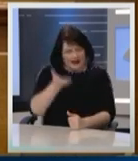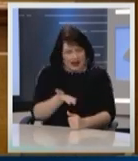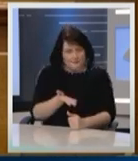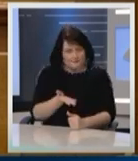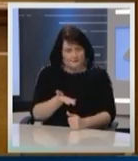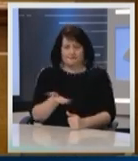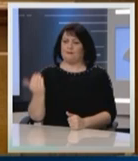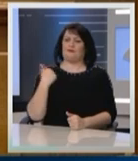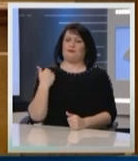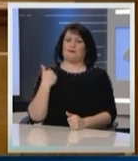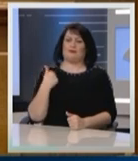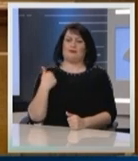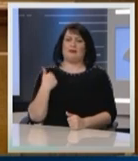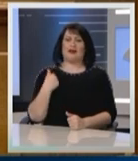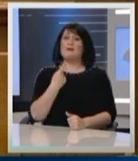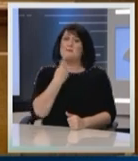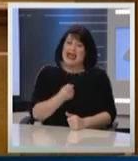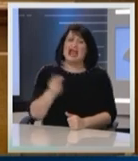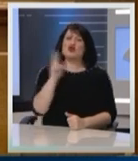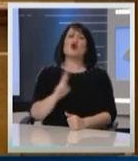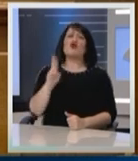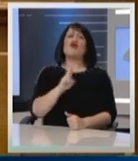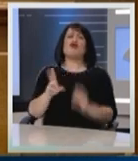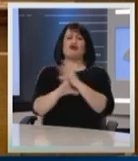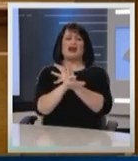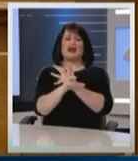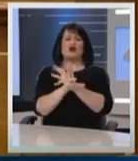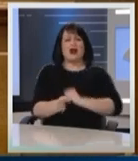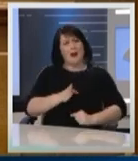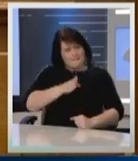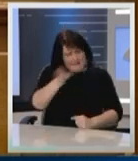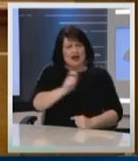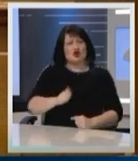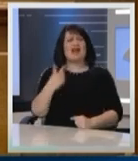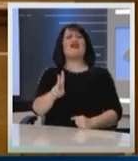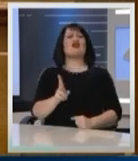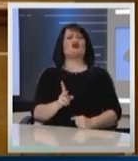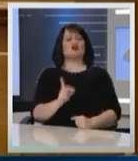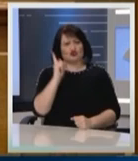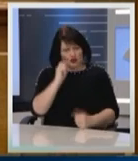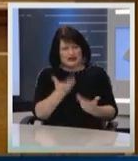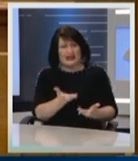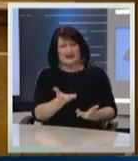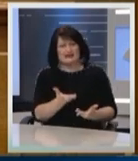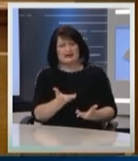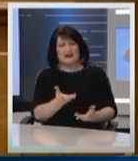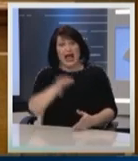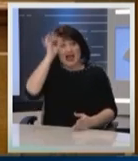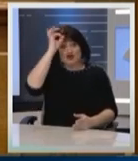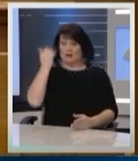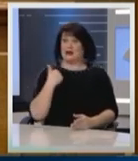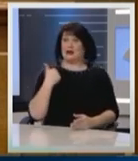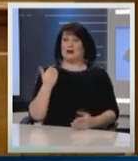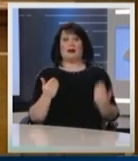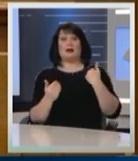Και μου λένε μάλιστα και κάποιοι, μη μιλάς για το Ρουβίχονα, γιατί θα σου έρθουνε και σένα, το ξέρετε. Με βρίσκουν αστυνομικοί στους